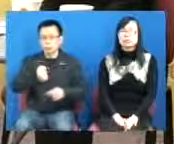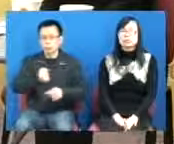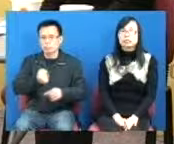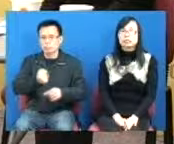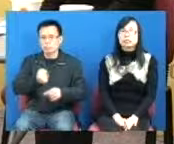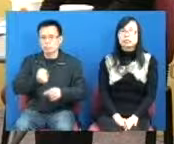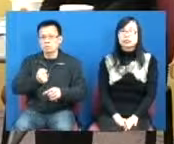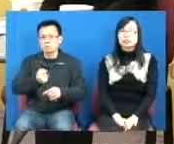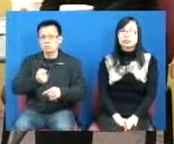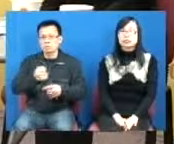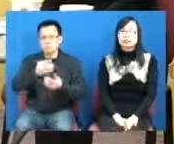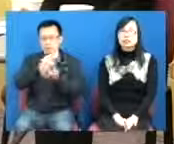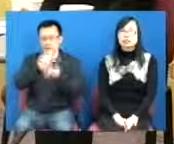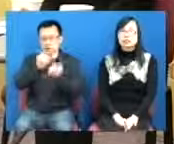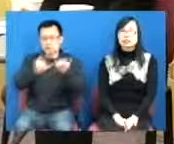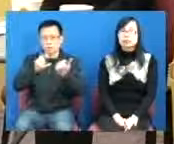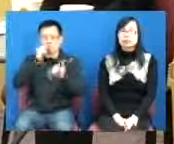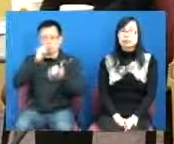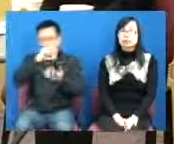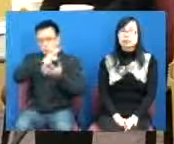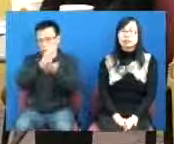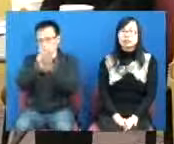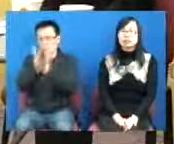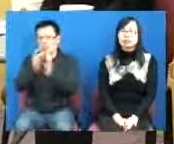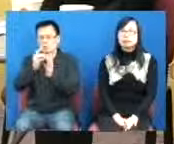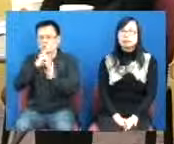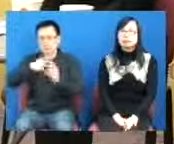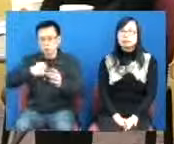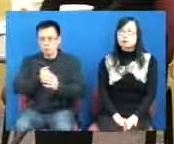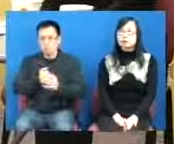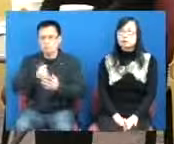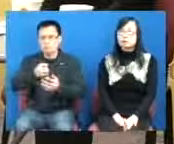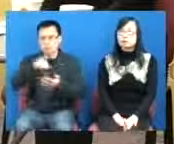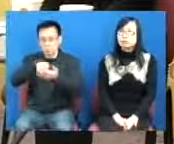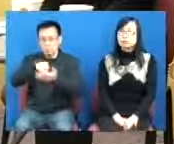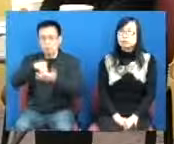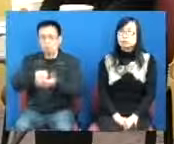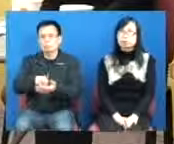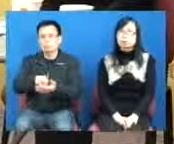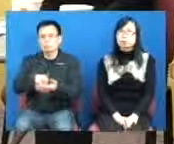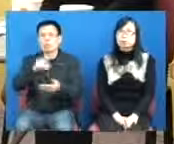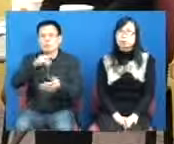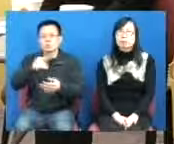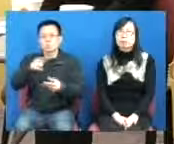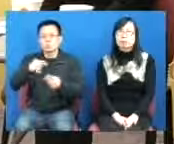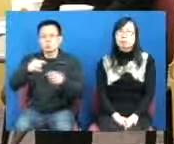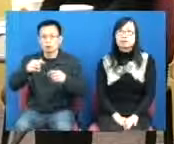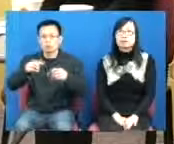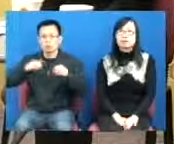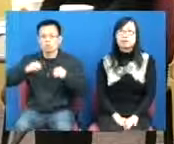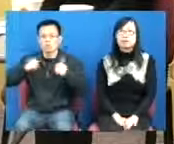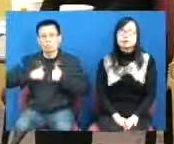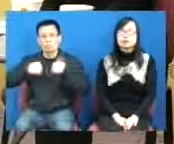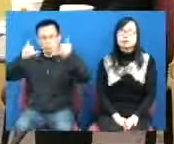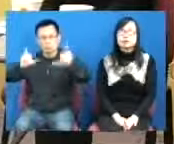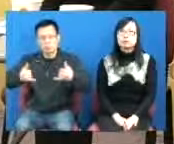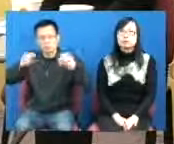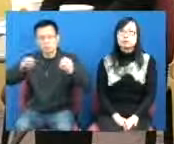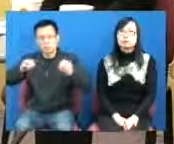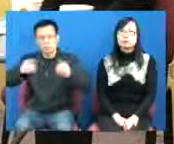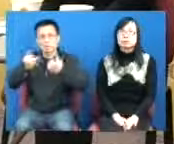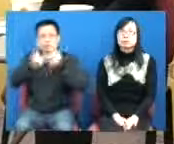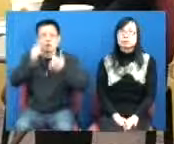多的參與很簡單如果工人應該有集體談判權他可以和老闆大家一齊就住他的工作他的